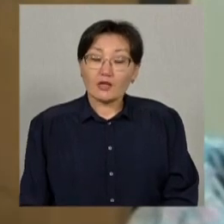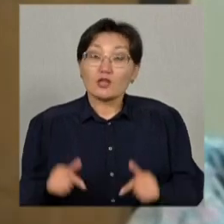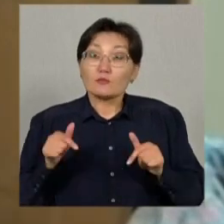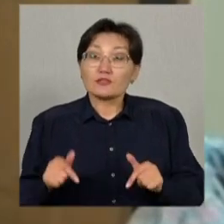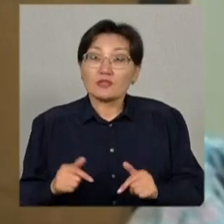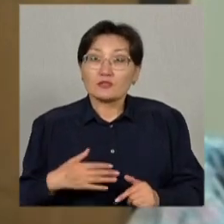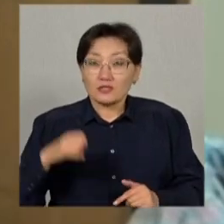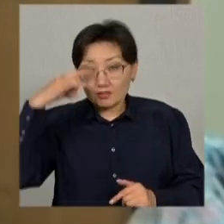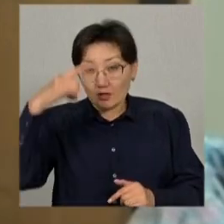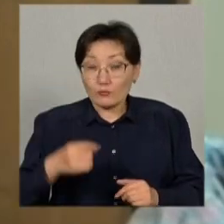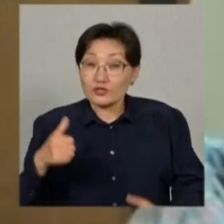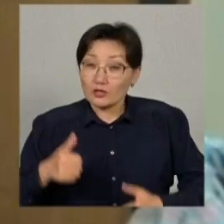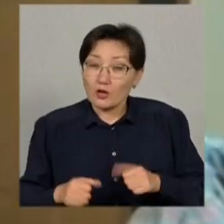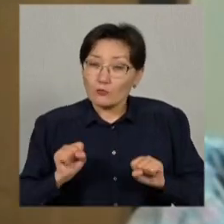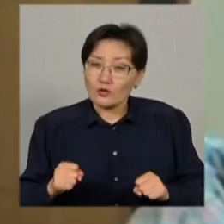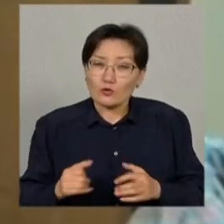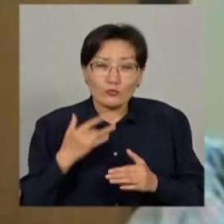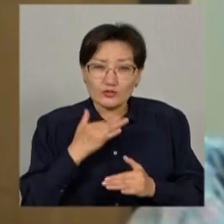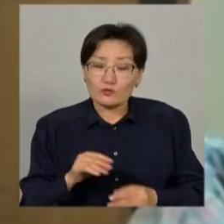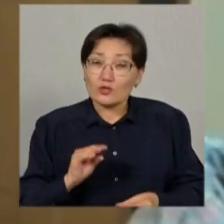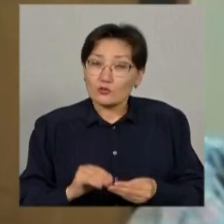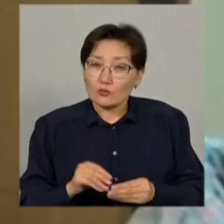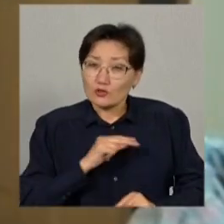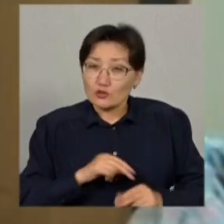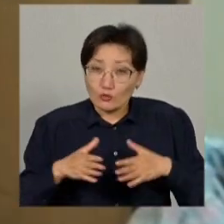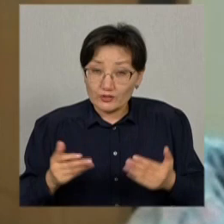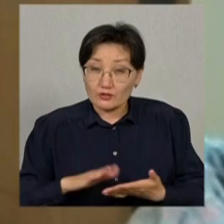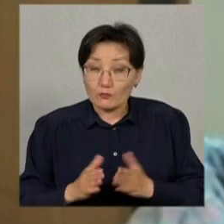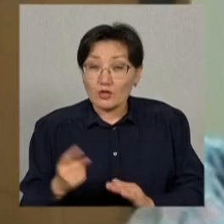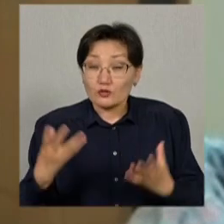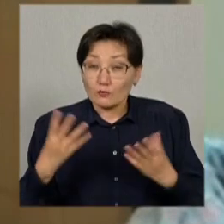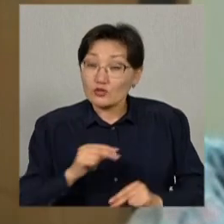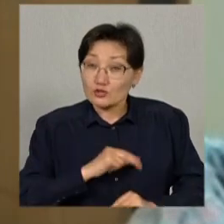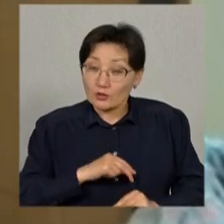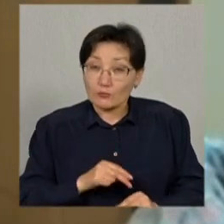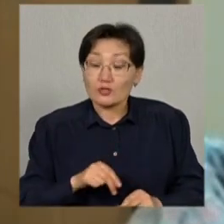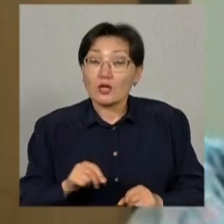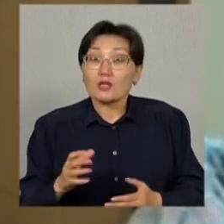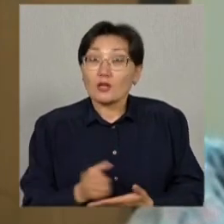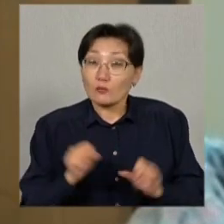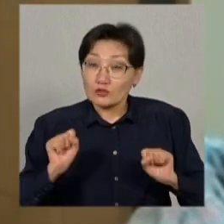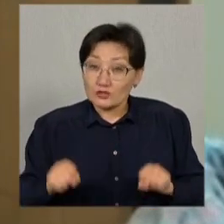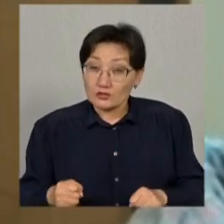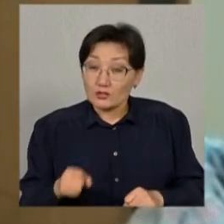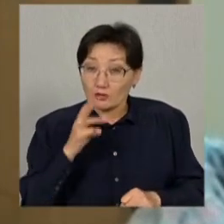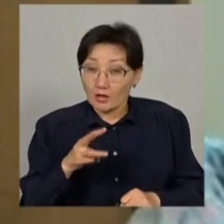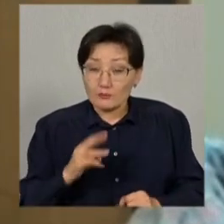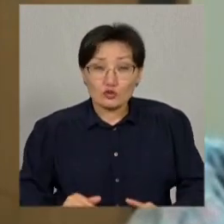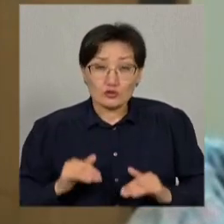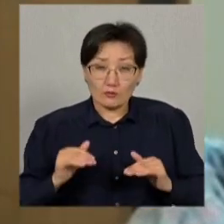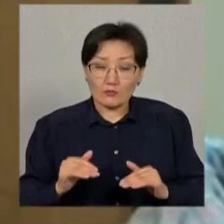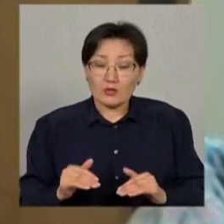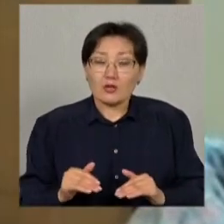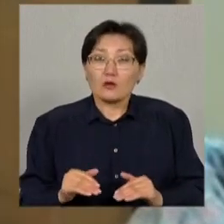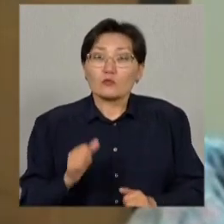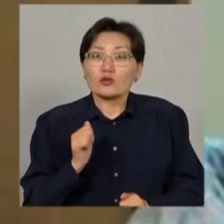Мұнда біздің елмен салыстырғанда мүмкіндік көп, тіпті тұрақты жұмысың болмаса да бір күндік жұмыстарды істей аласың. Және олардың табысы жоғары.